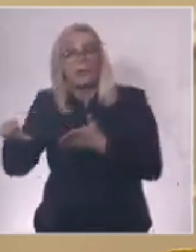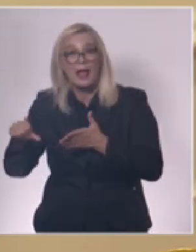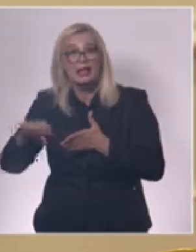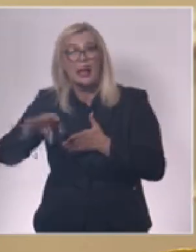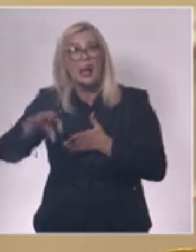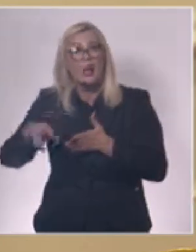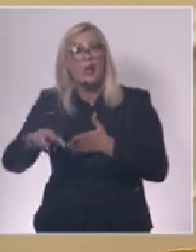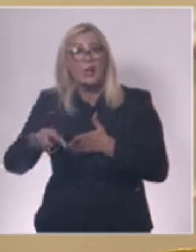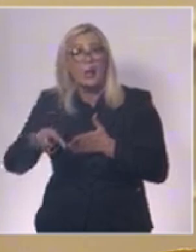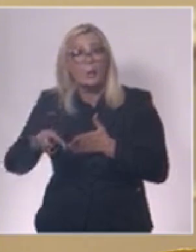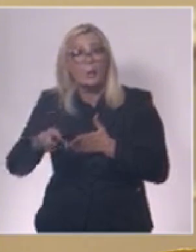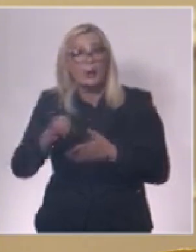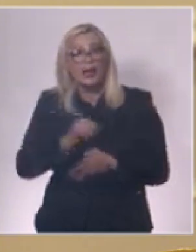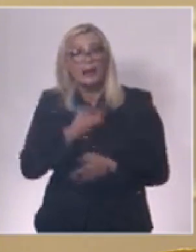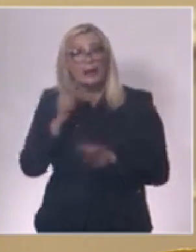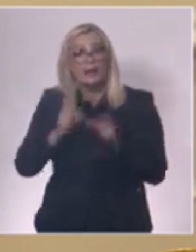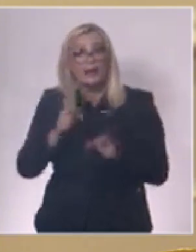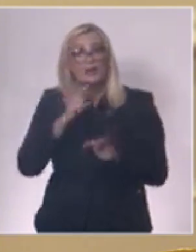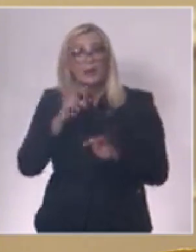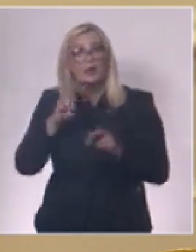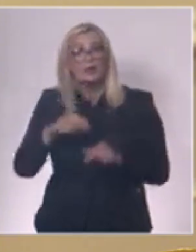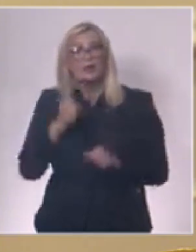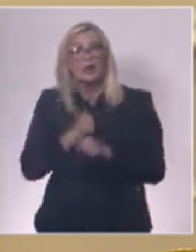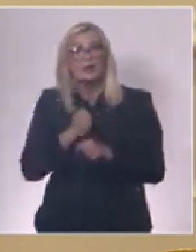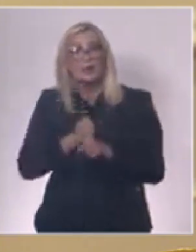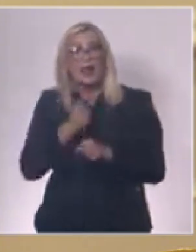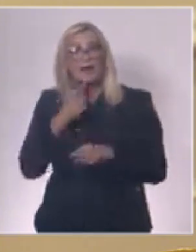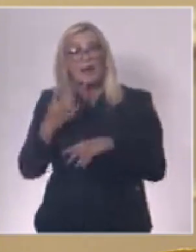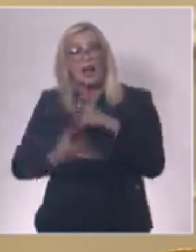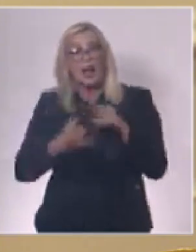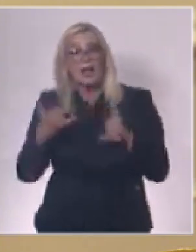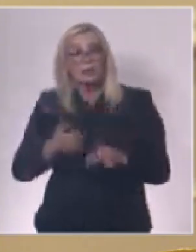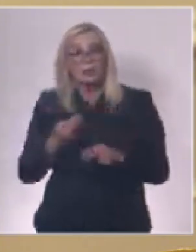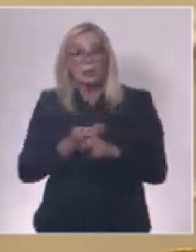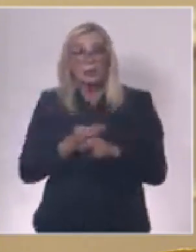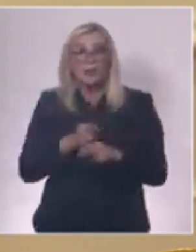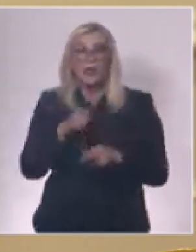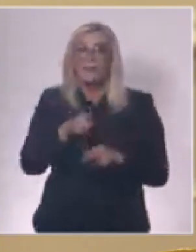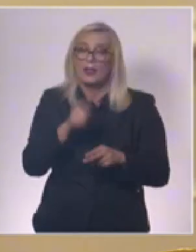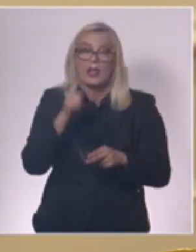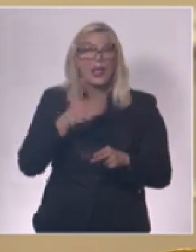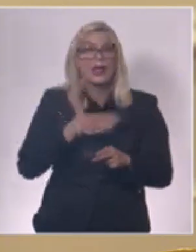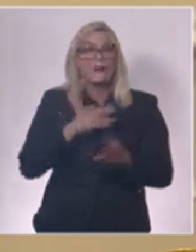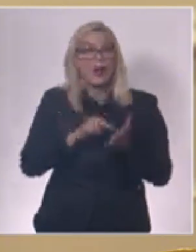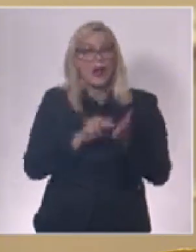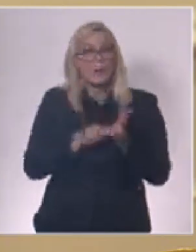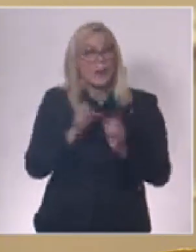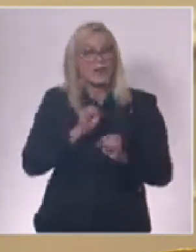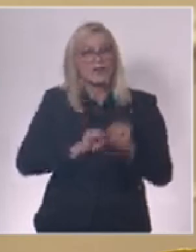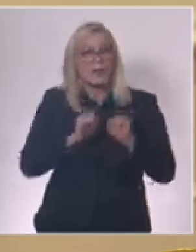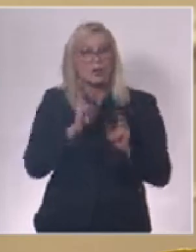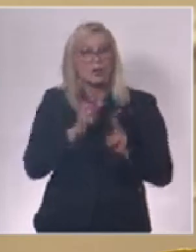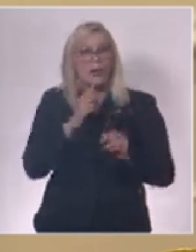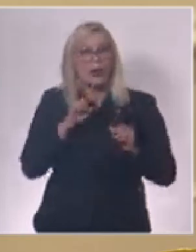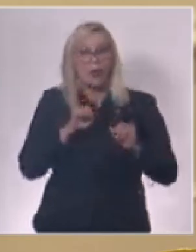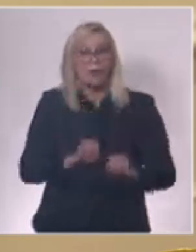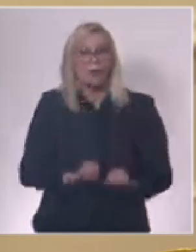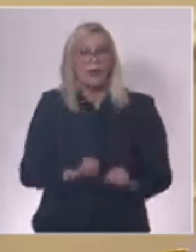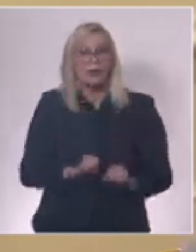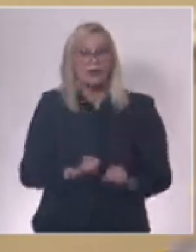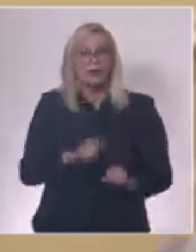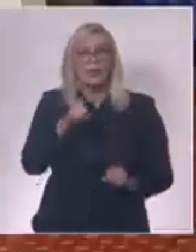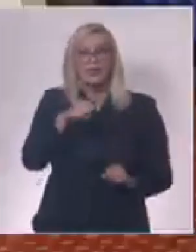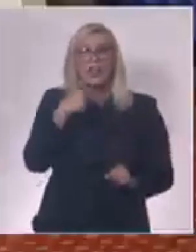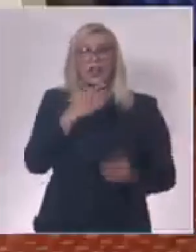инциденти. За какви инциденти станува збор? Имате ли некаков превентивен план како власт? Рековте дека не треба да се наседнува на таквите